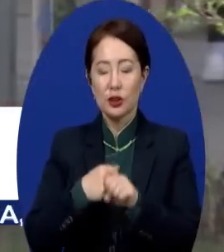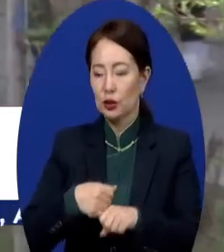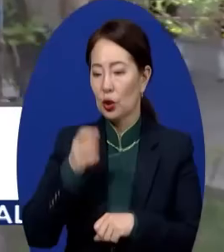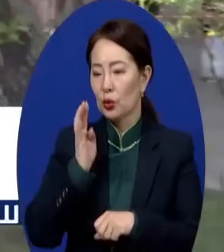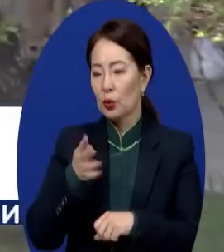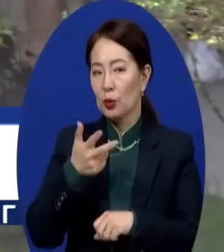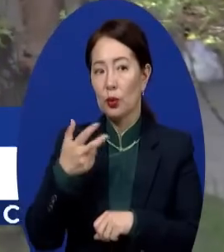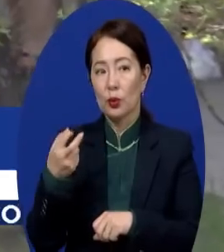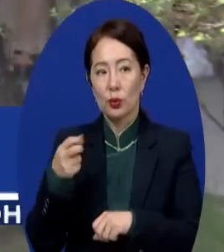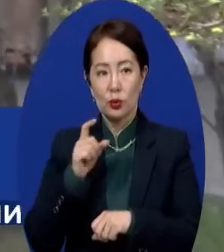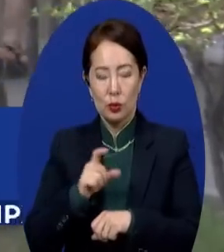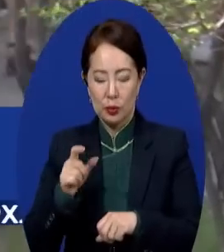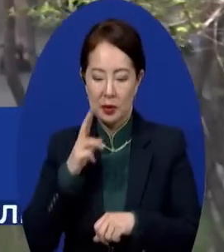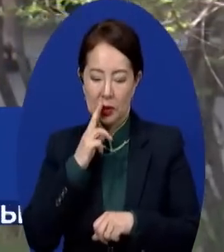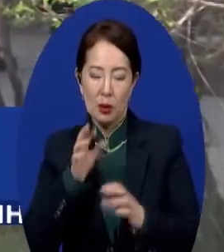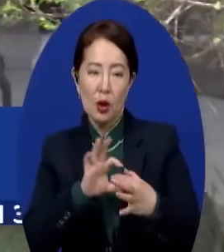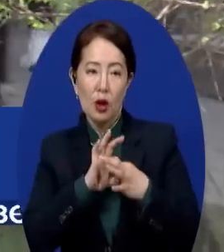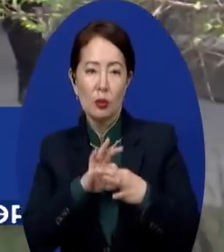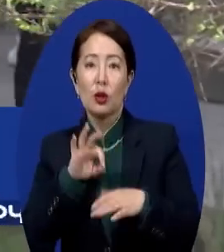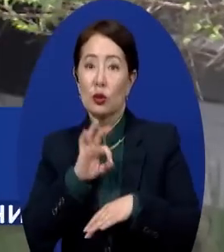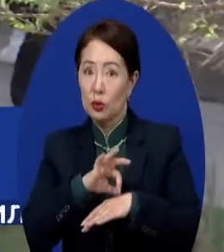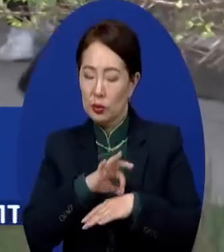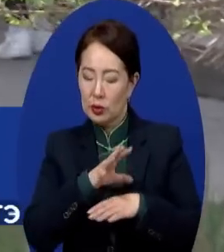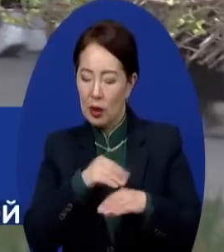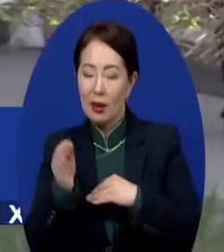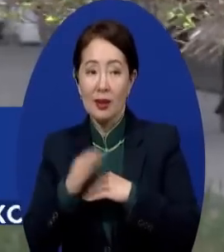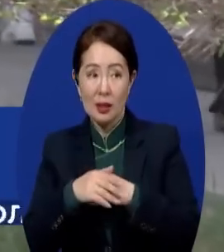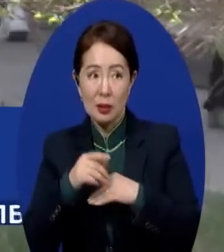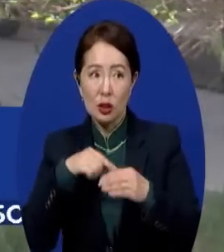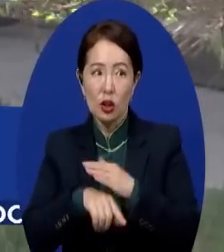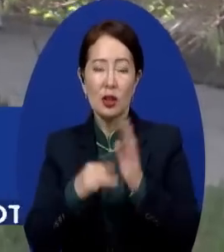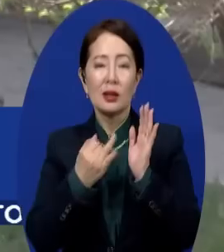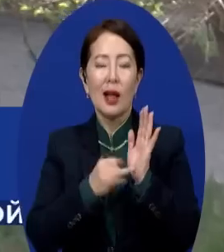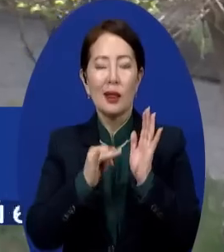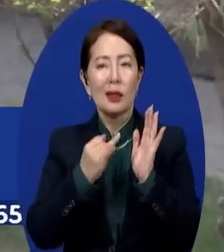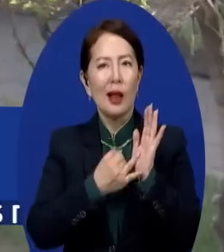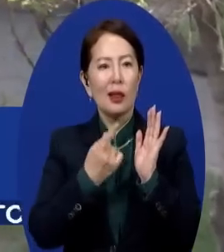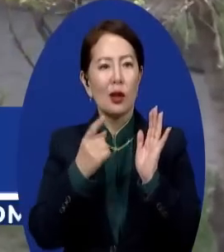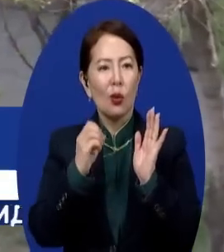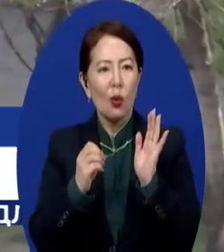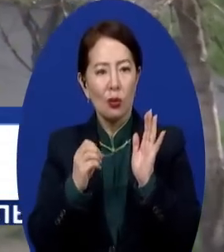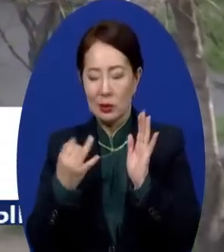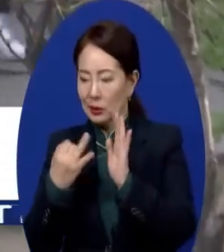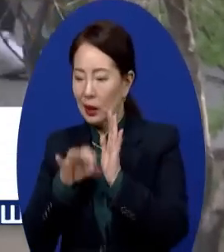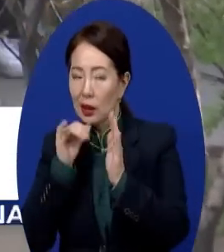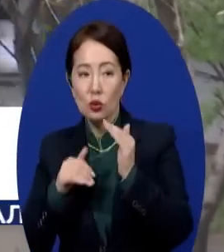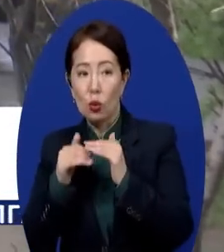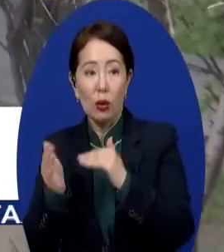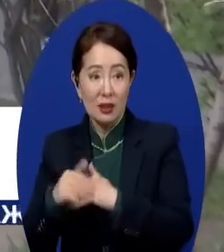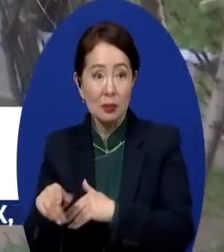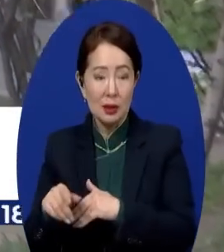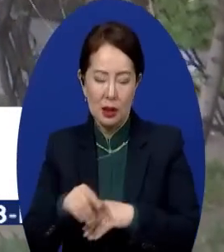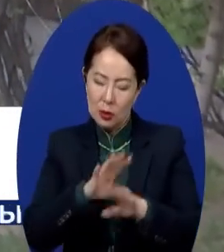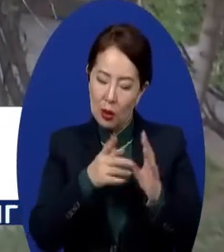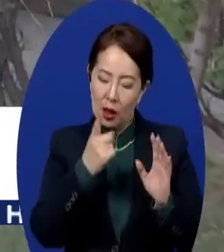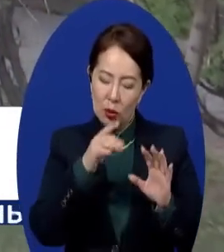4300 орчим хүн тамхинаас үүдэлтэй өвчлөөс болж нас барж байгаагийн 71% нь дал хүрэхгүй насандаа байна. Энэ бол нийт нас оролтын